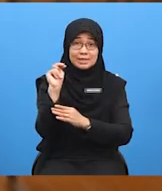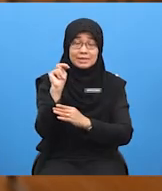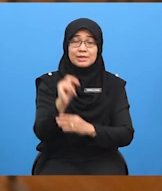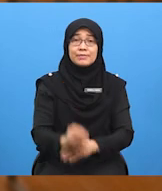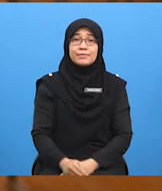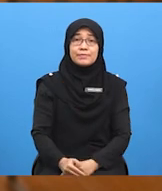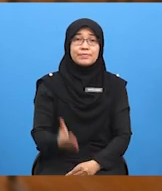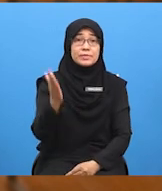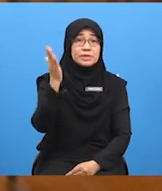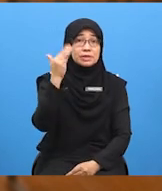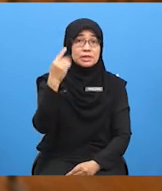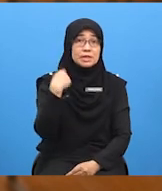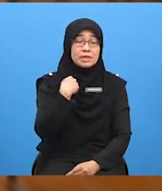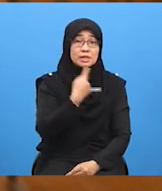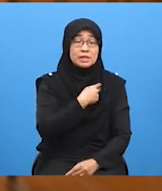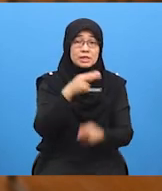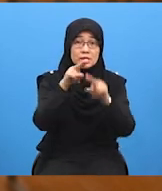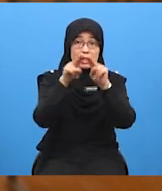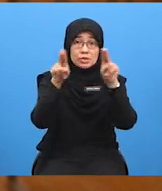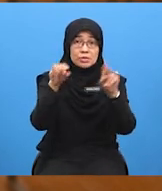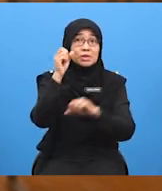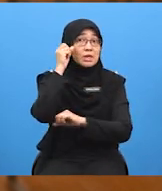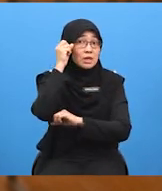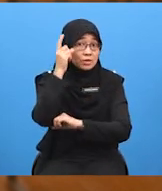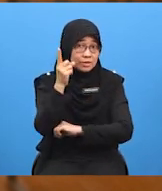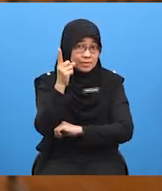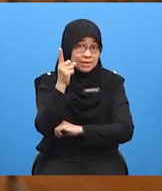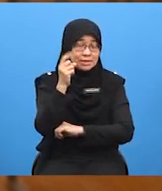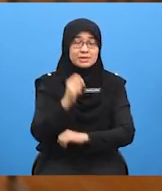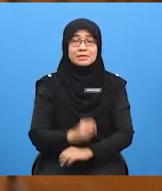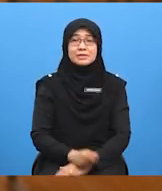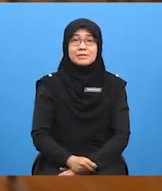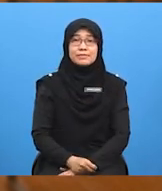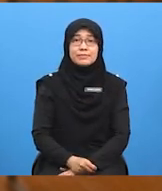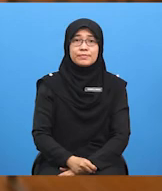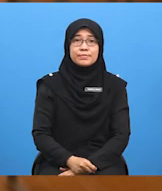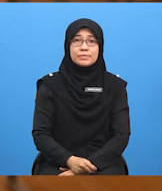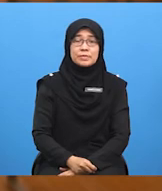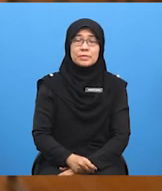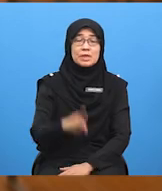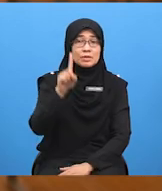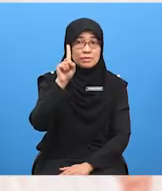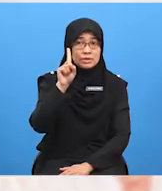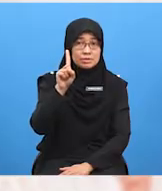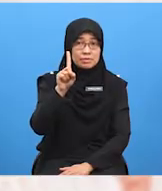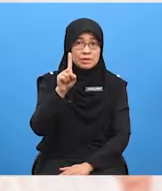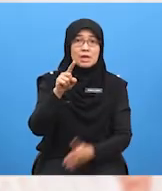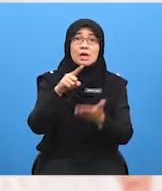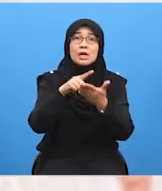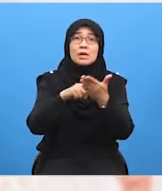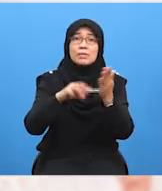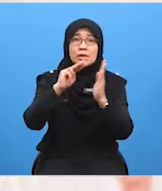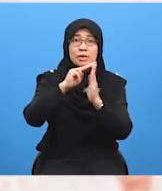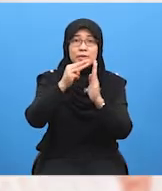Baiklah, mari kita uji kepahaman kita mengenai topik pembelajaran hari ini. Soalan yang pertama,